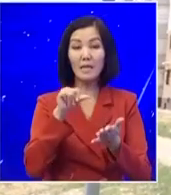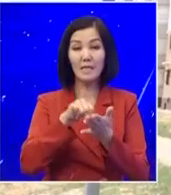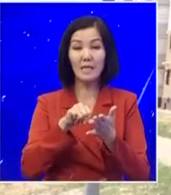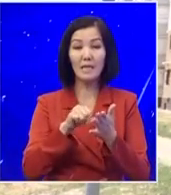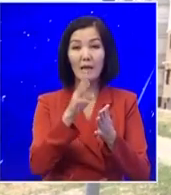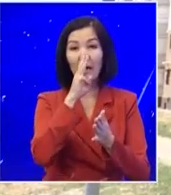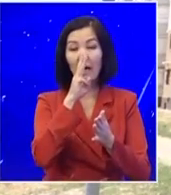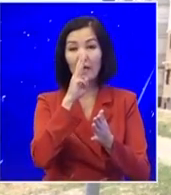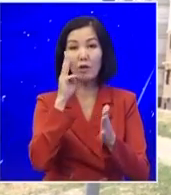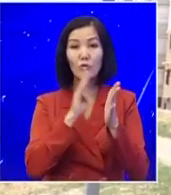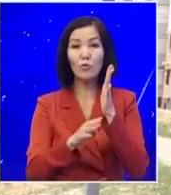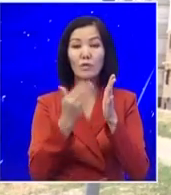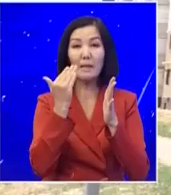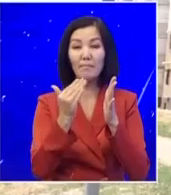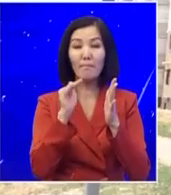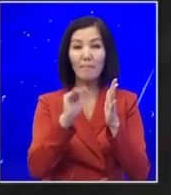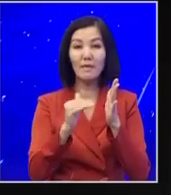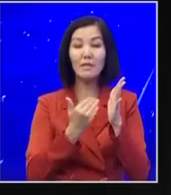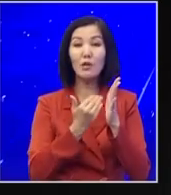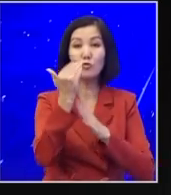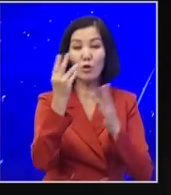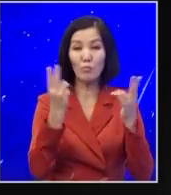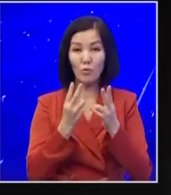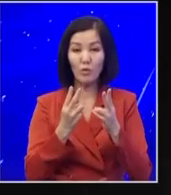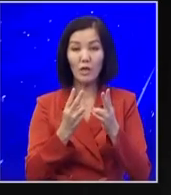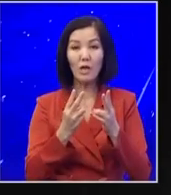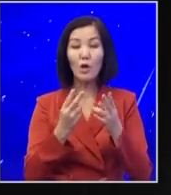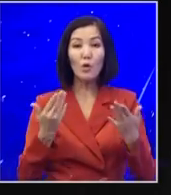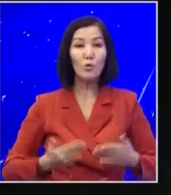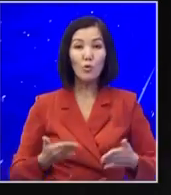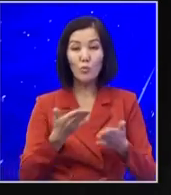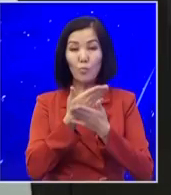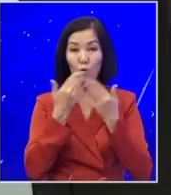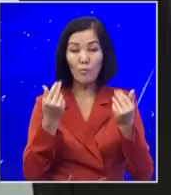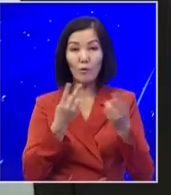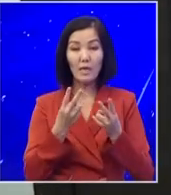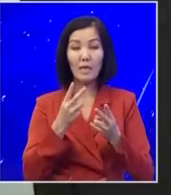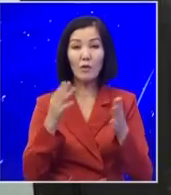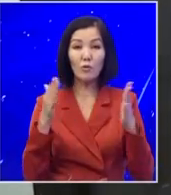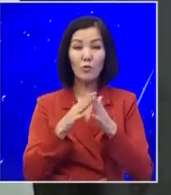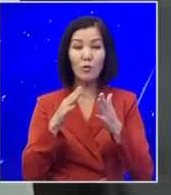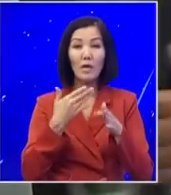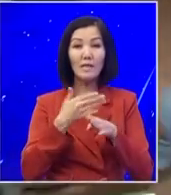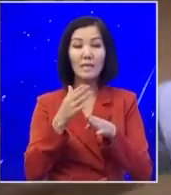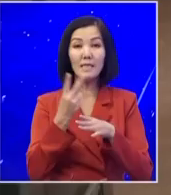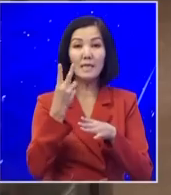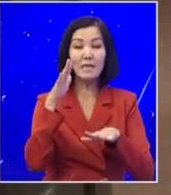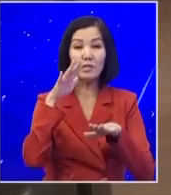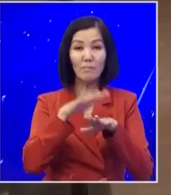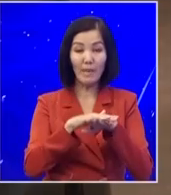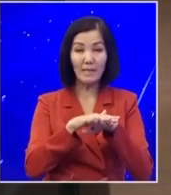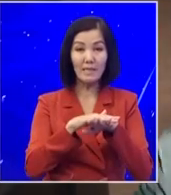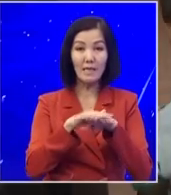Айлық табыс 90 мың теңгеден төмен болмауы шарт. Тұрғынның атында үй болмауы тиіс. Баспана несиесі екінші деңгейлі банктер